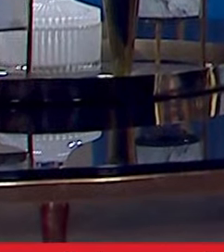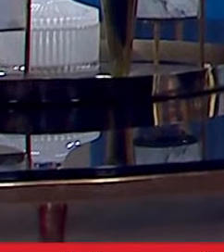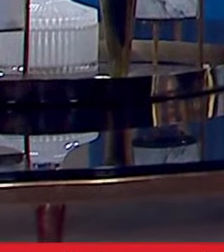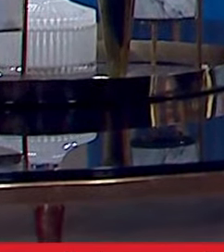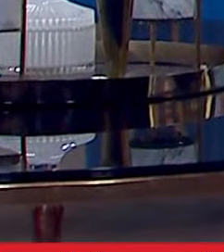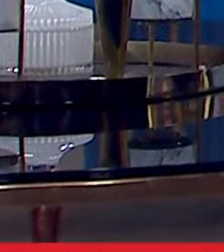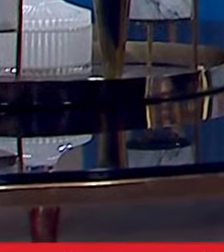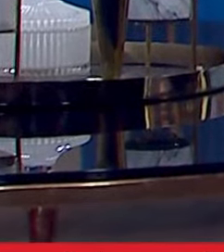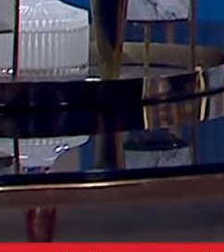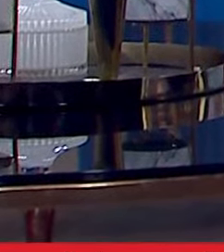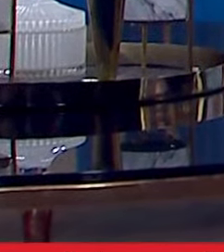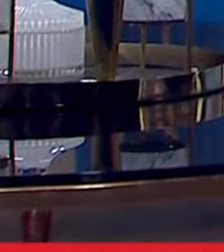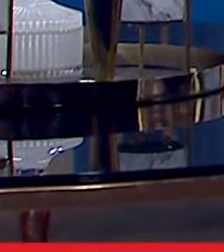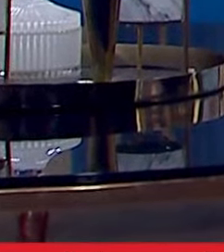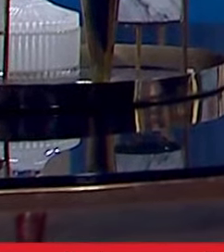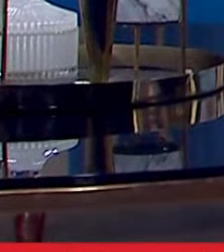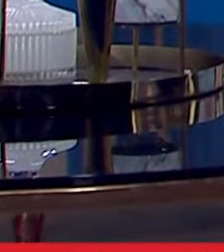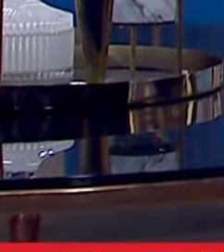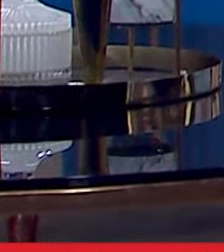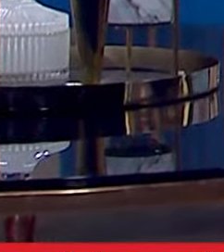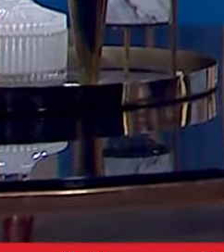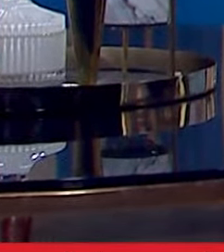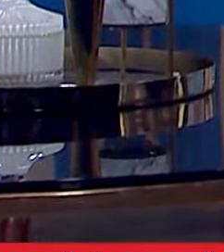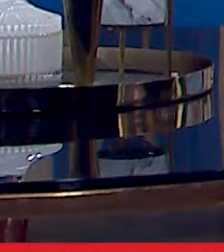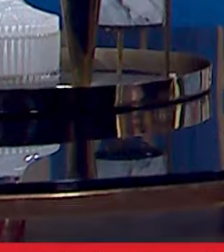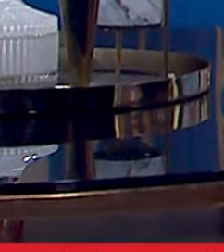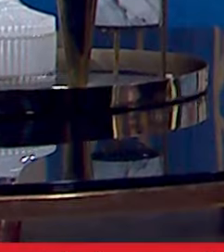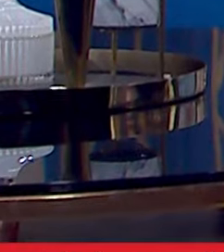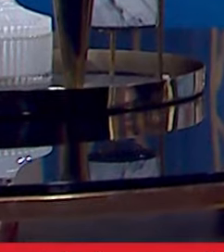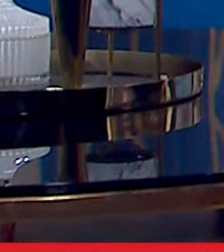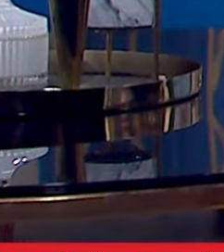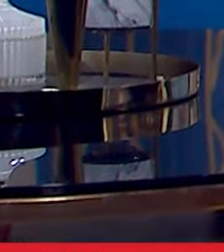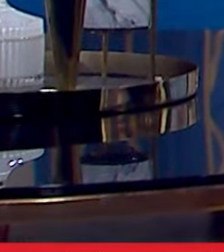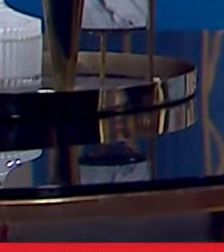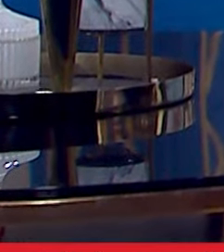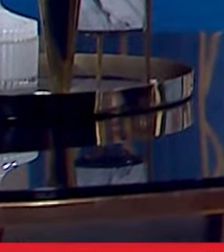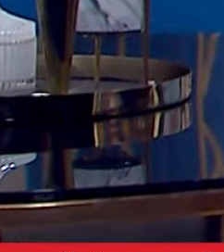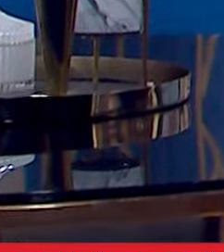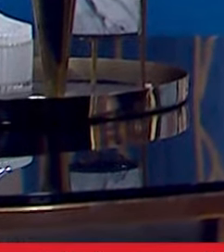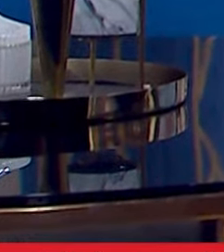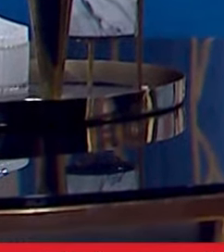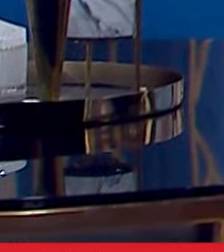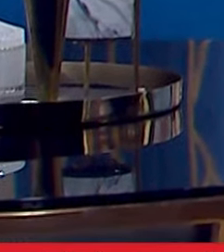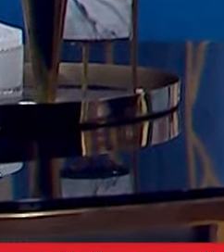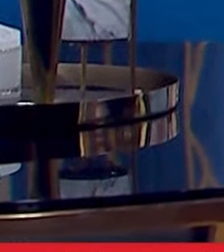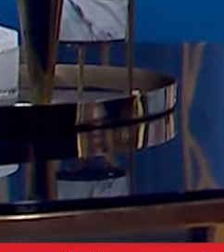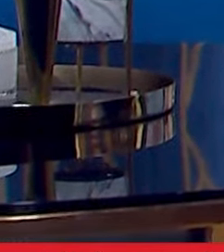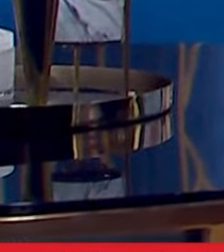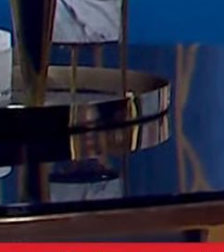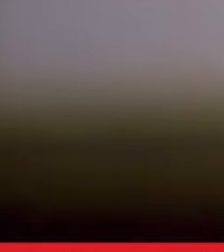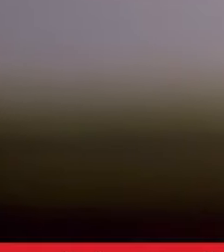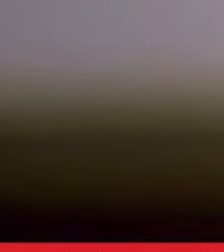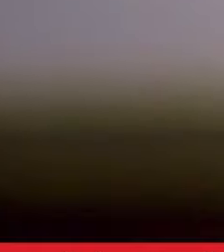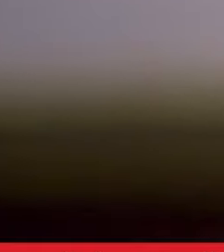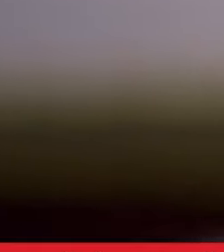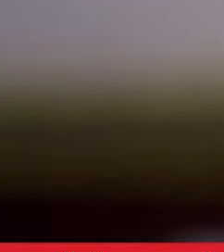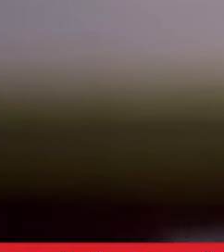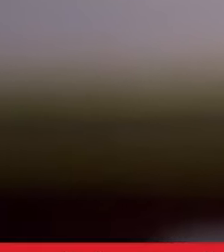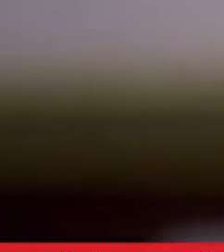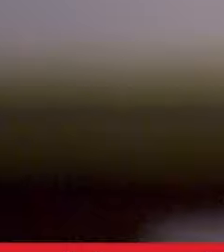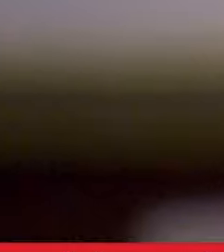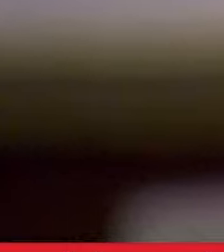قانون وندور نلف ما بين حقيقة وظنون